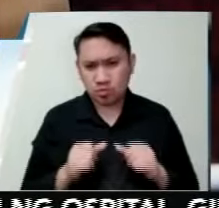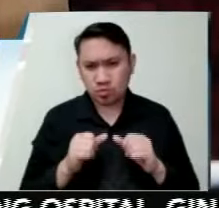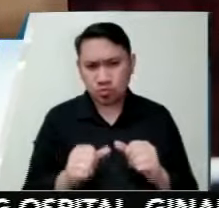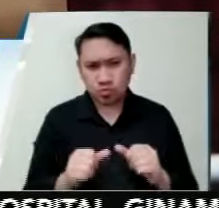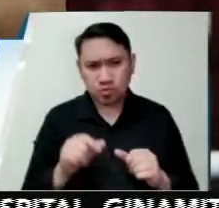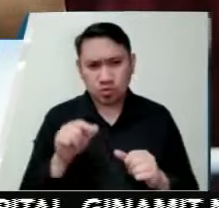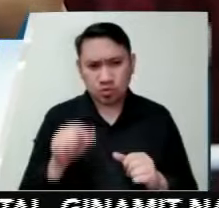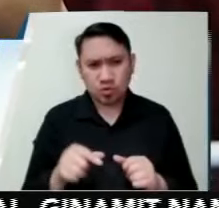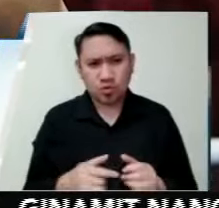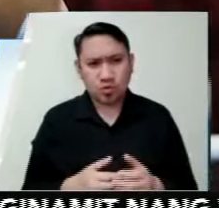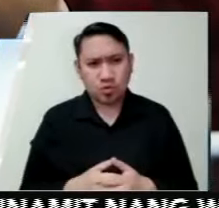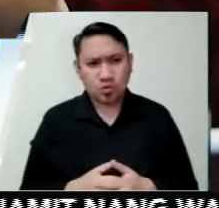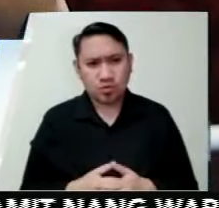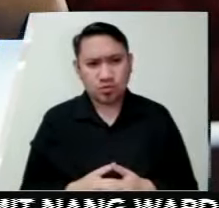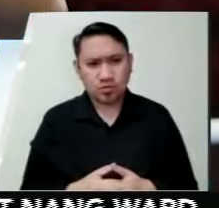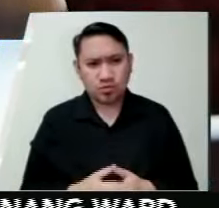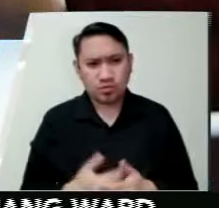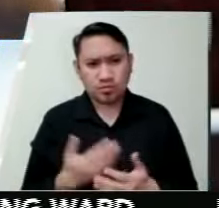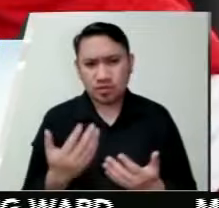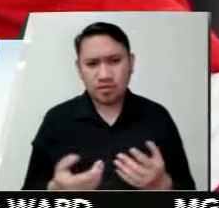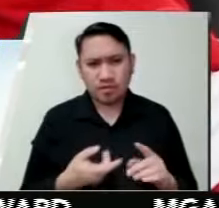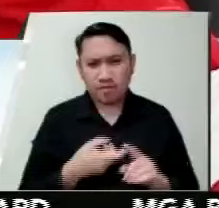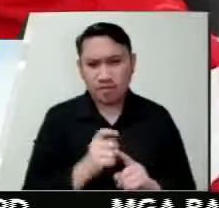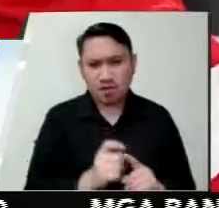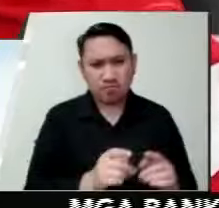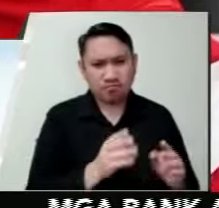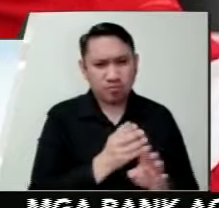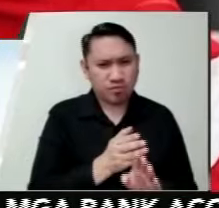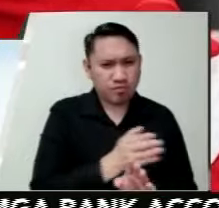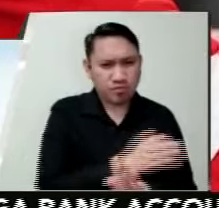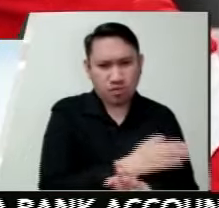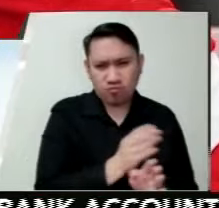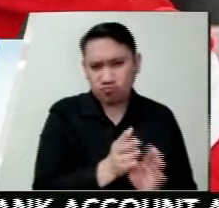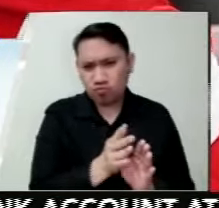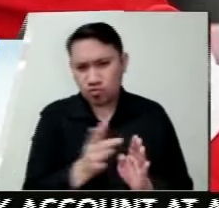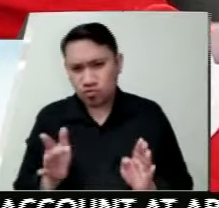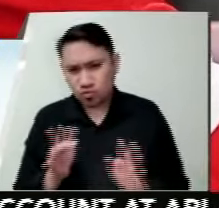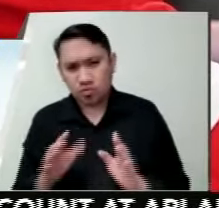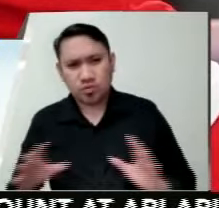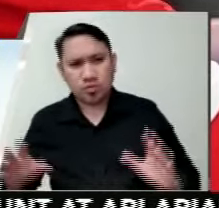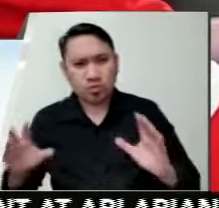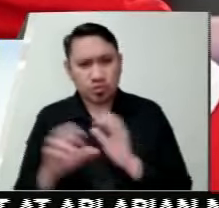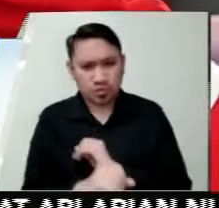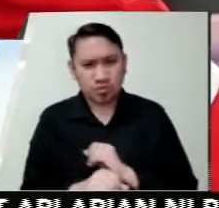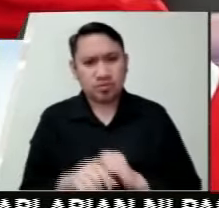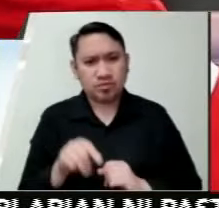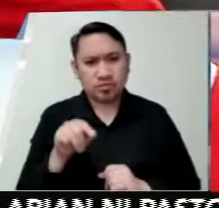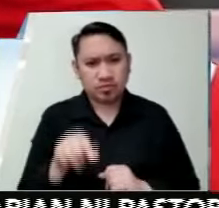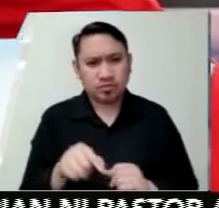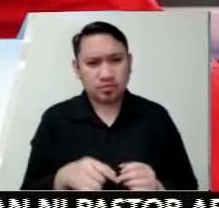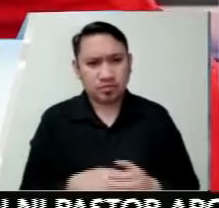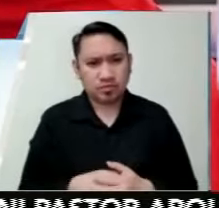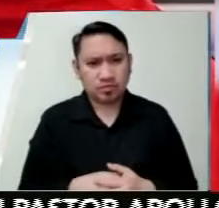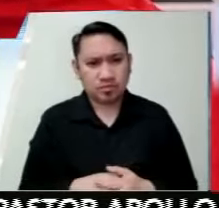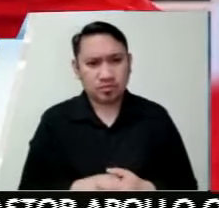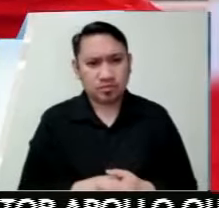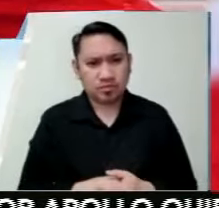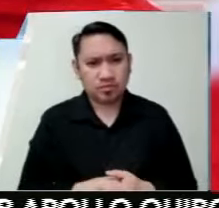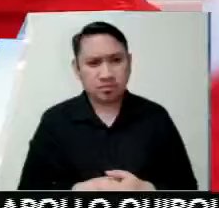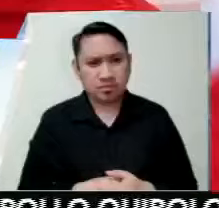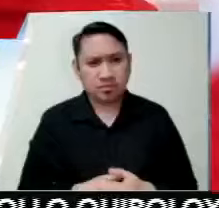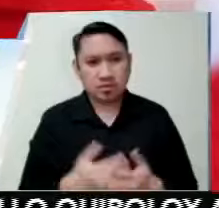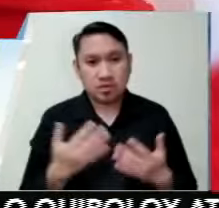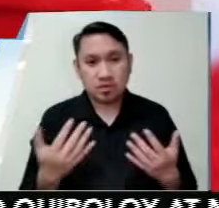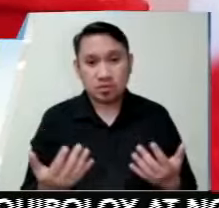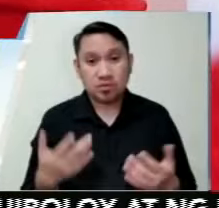mula prelims hanggang quarterfinals para tapusin ang unfinished business sa Tokyo Olympics nang makasilver